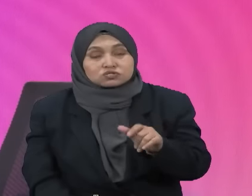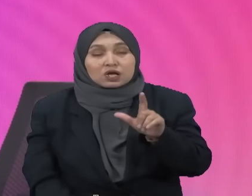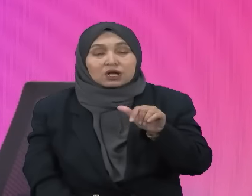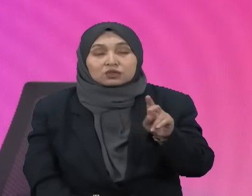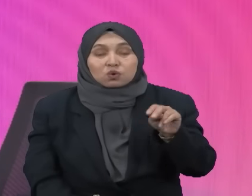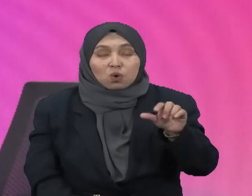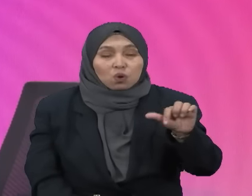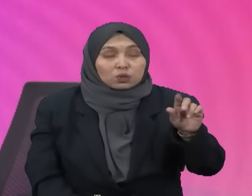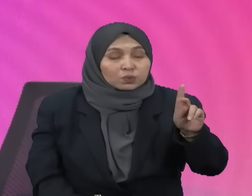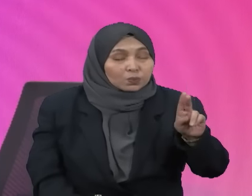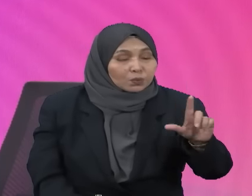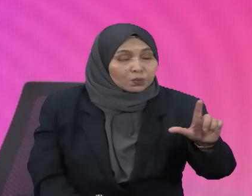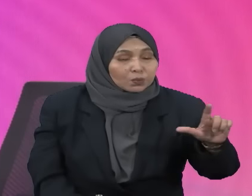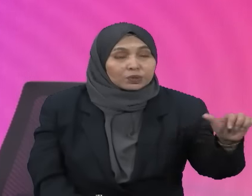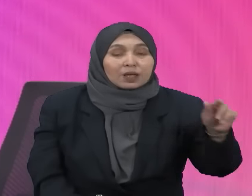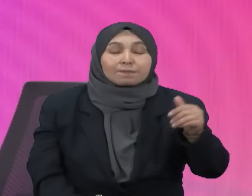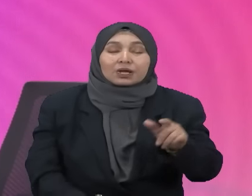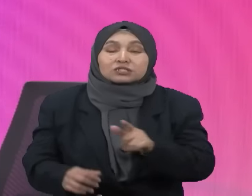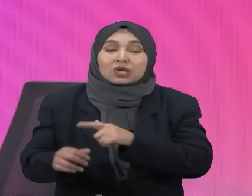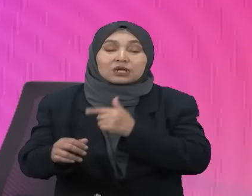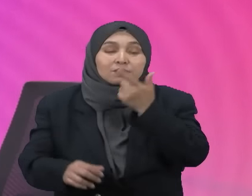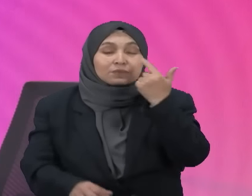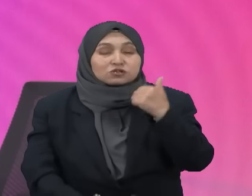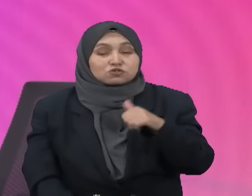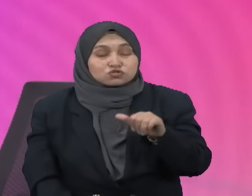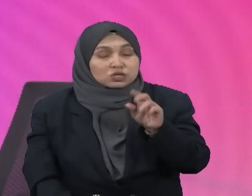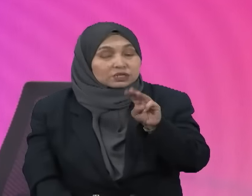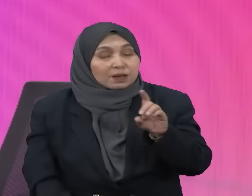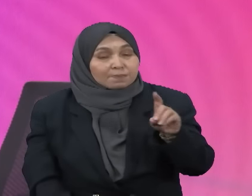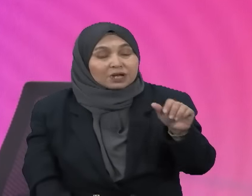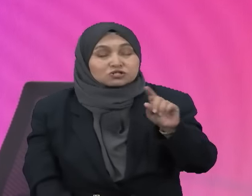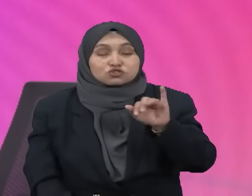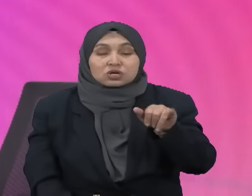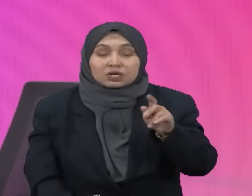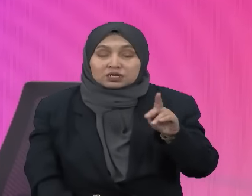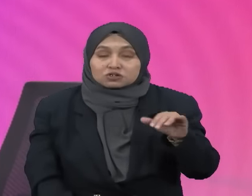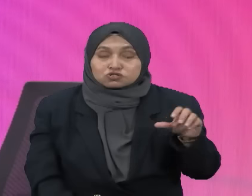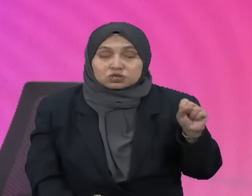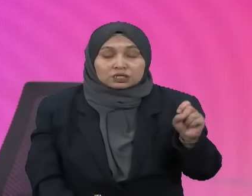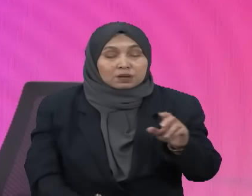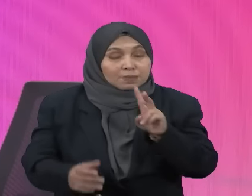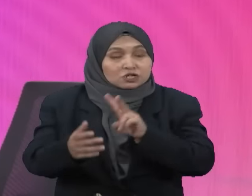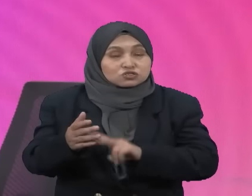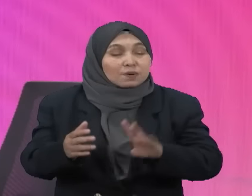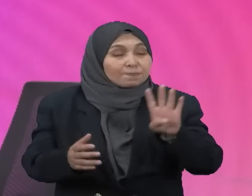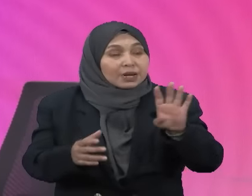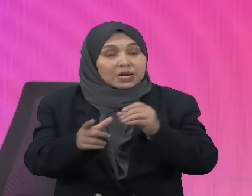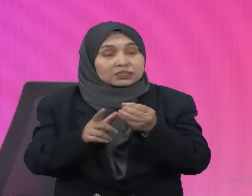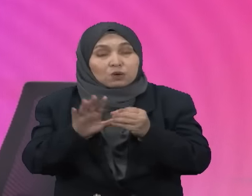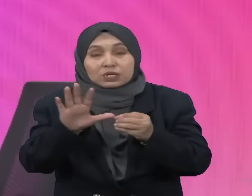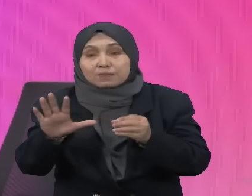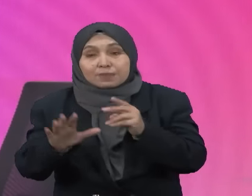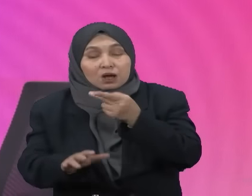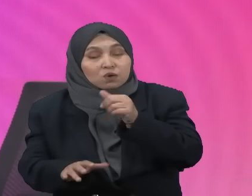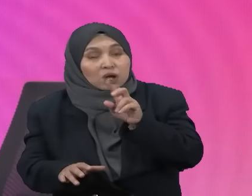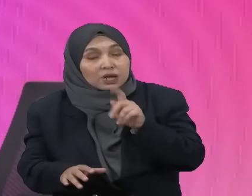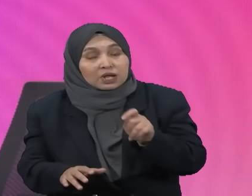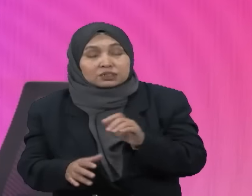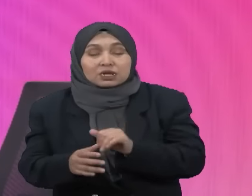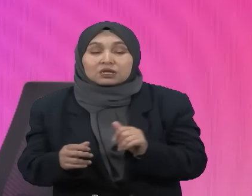lu pun dipanjangkan kerana mad jaiz mufassil, dibaca kita baca 4 ataupun 5 harakat, maka